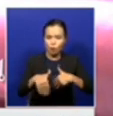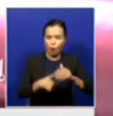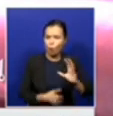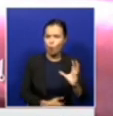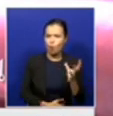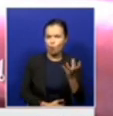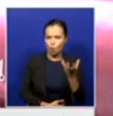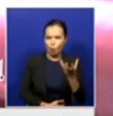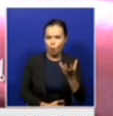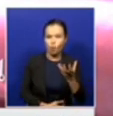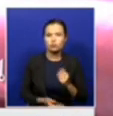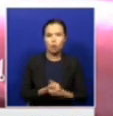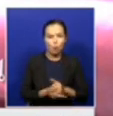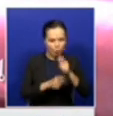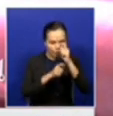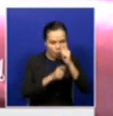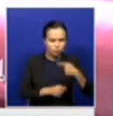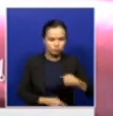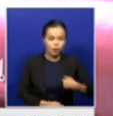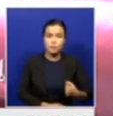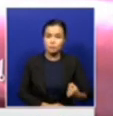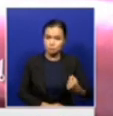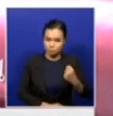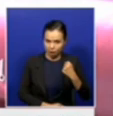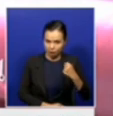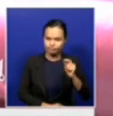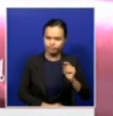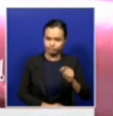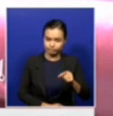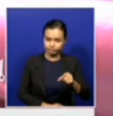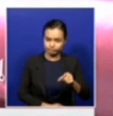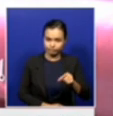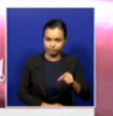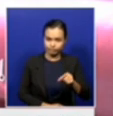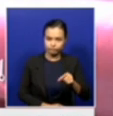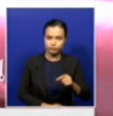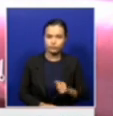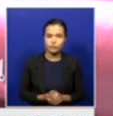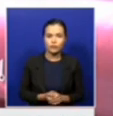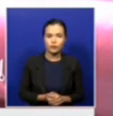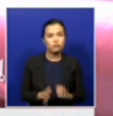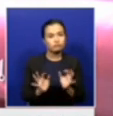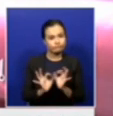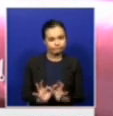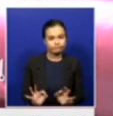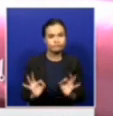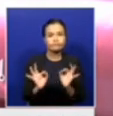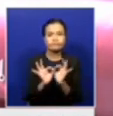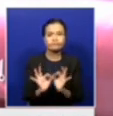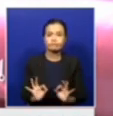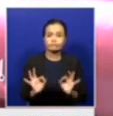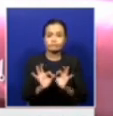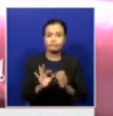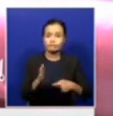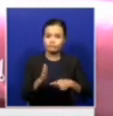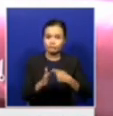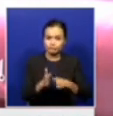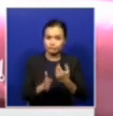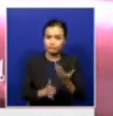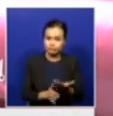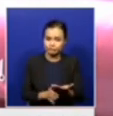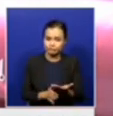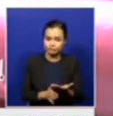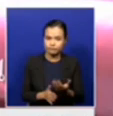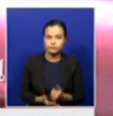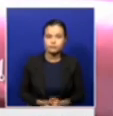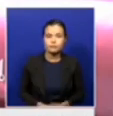าเชื่อถือแล้วก็ให้ความมั่นใจและตรงนี้แหละครับเป็นจุดสำคัญครับเหตุผลเนี่ยครับทำใ